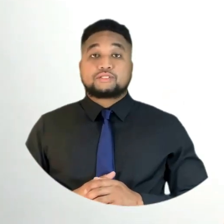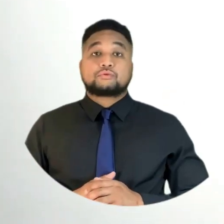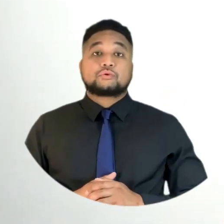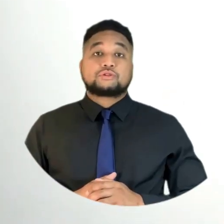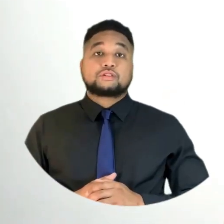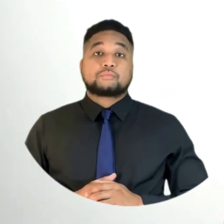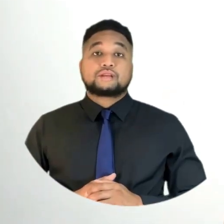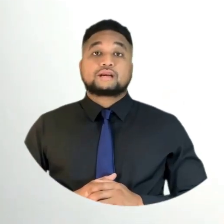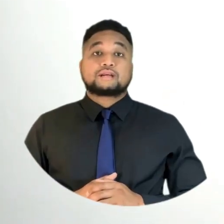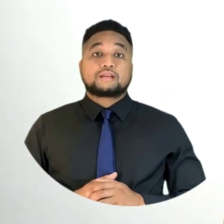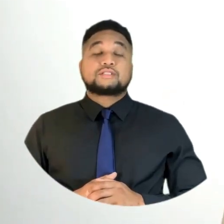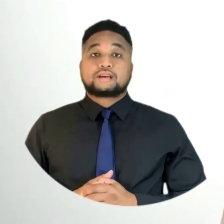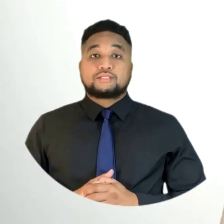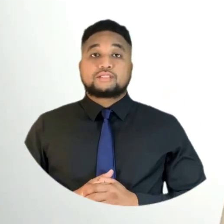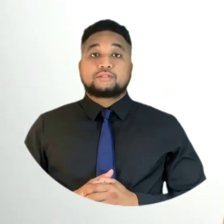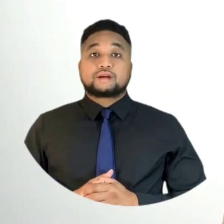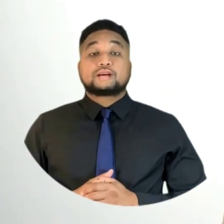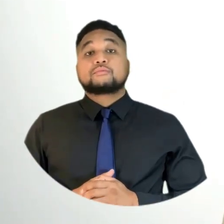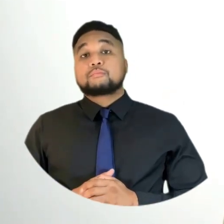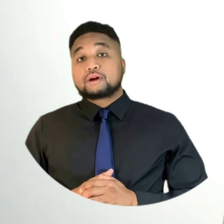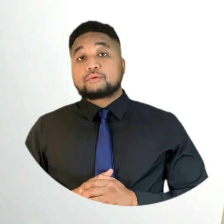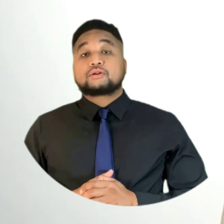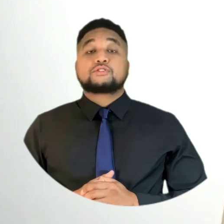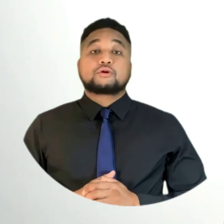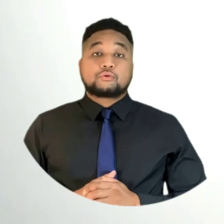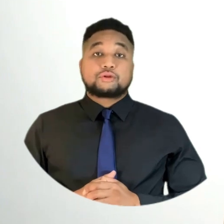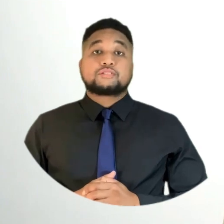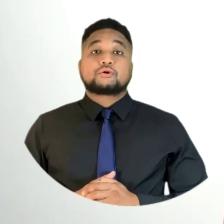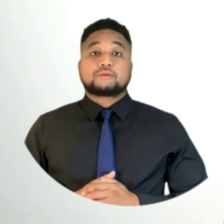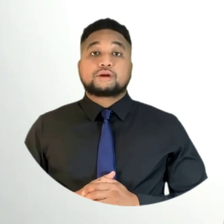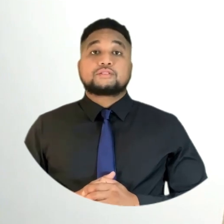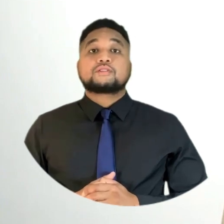ilmaha kolkiyaan nahaay oon wax gaaranayni